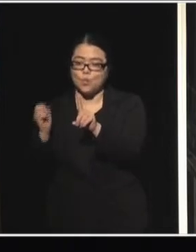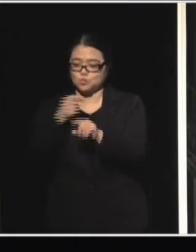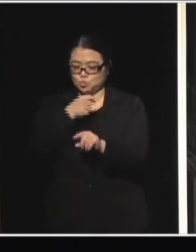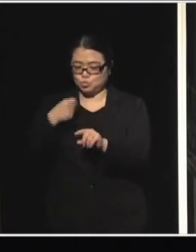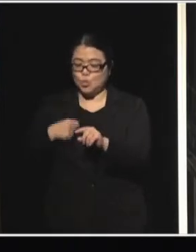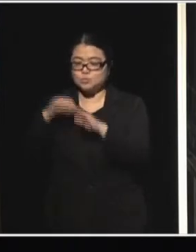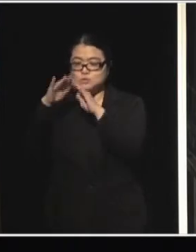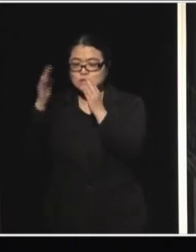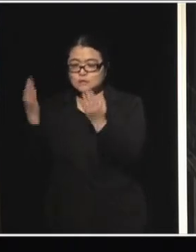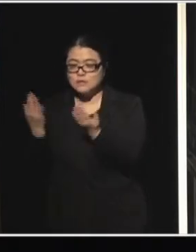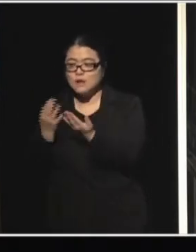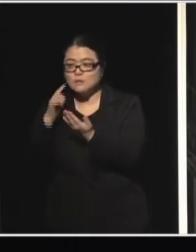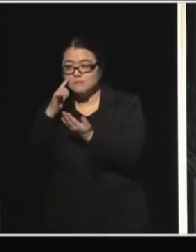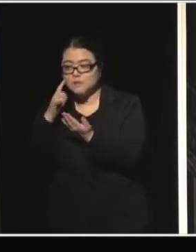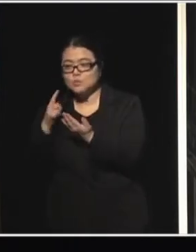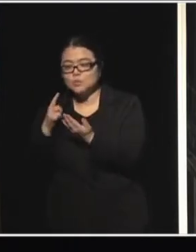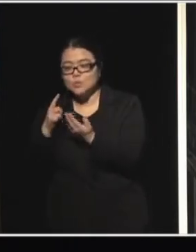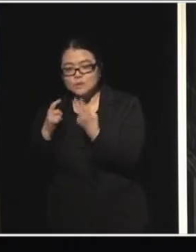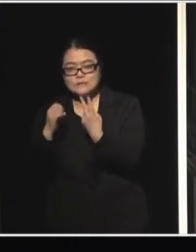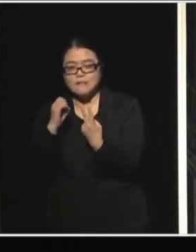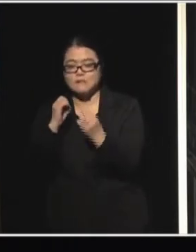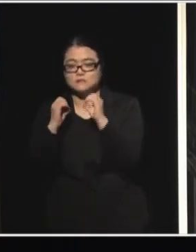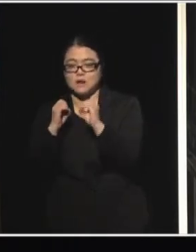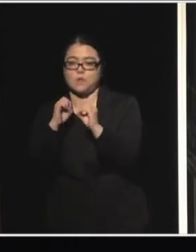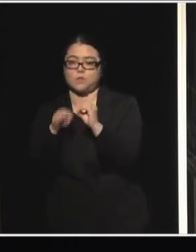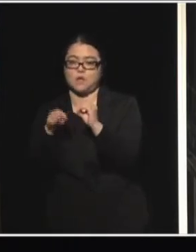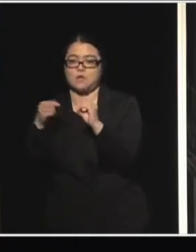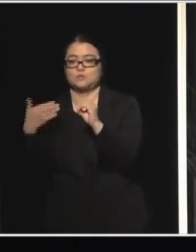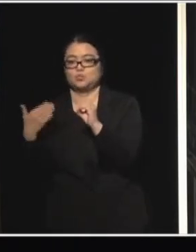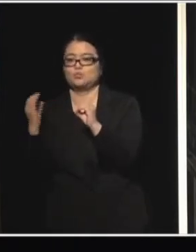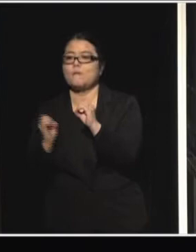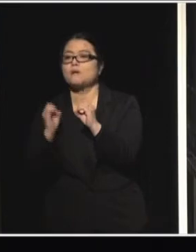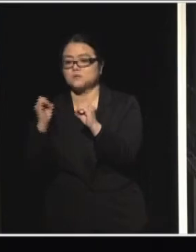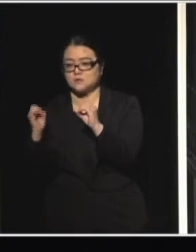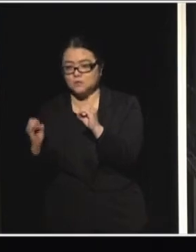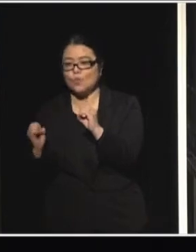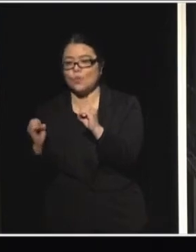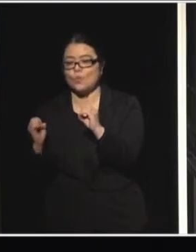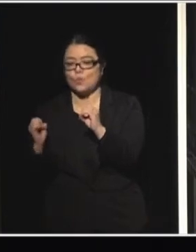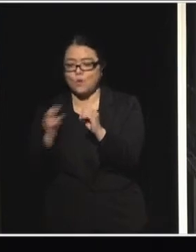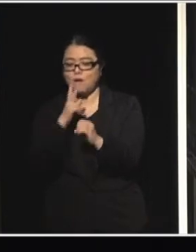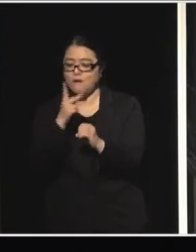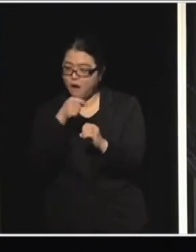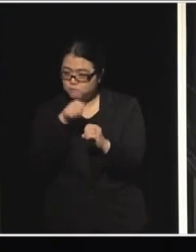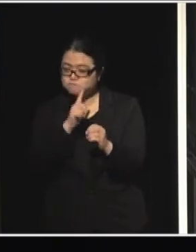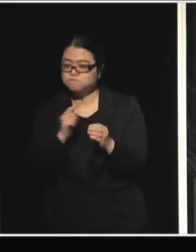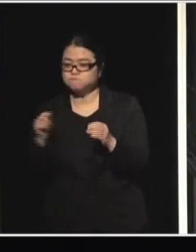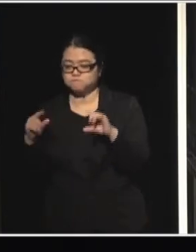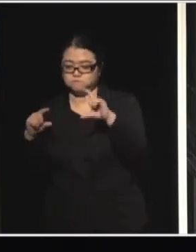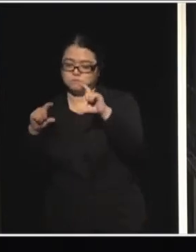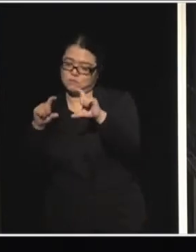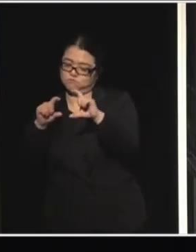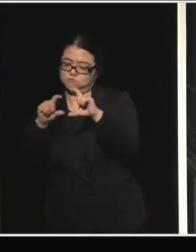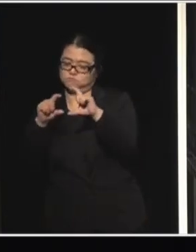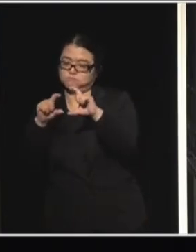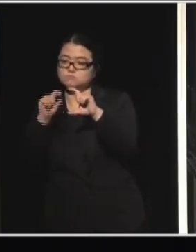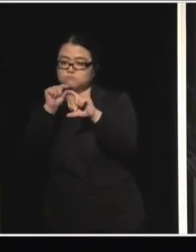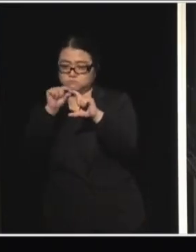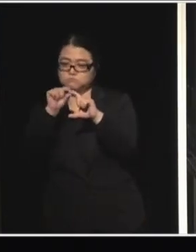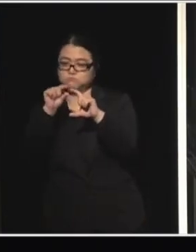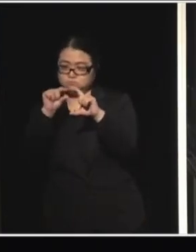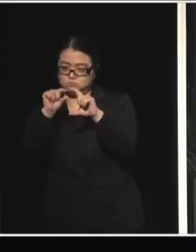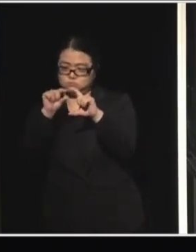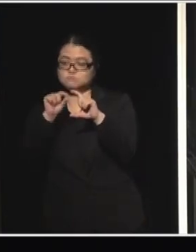が0.9%なのでエアー高いといいですねその後の中国の追加の解析ではです